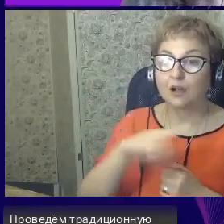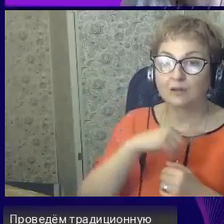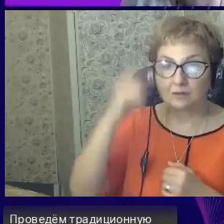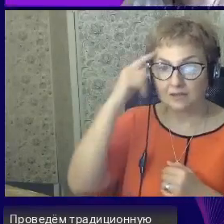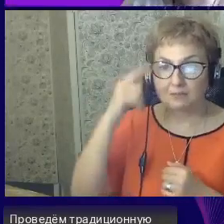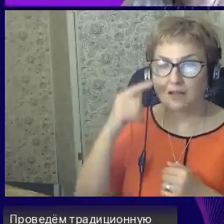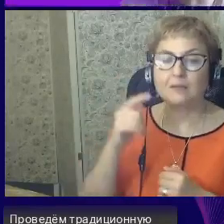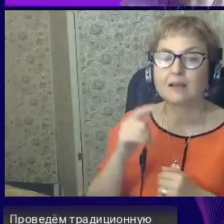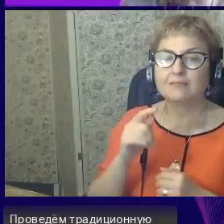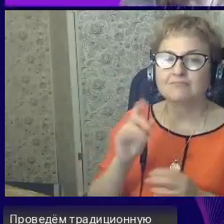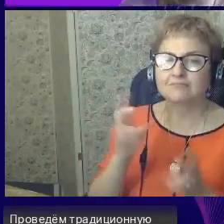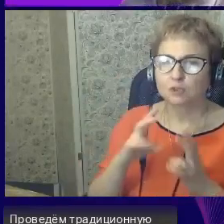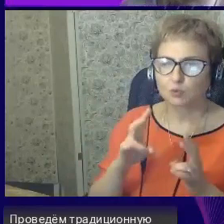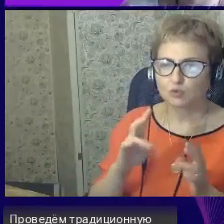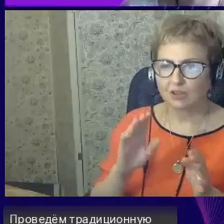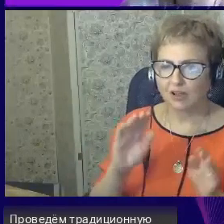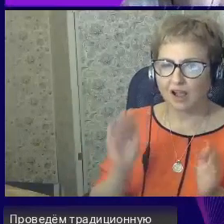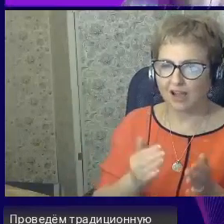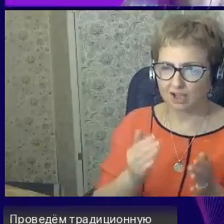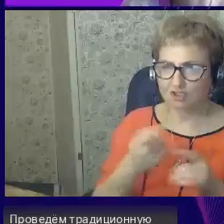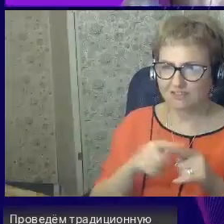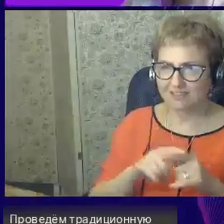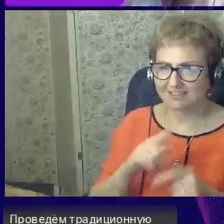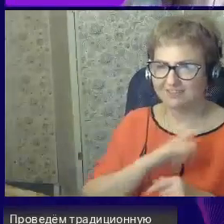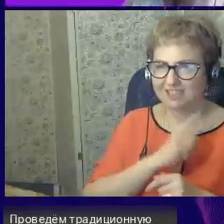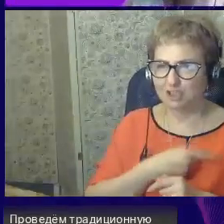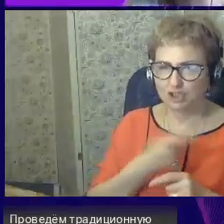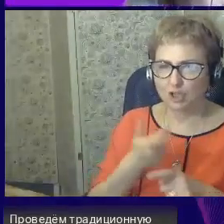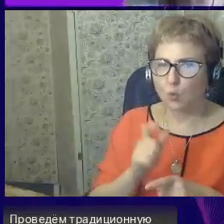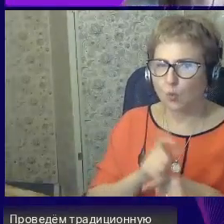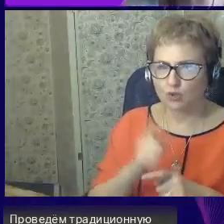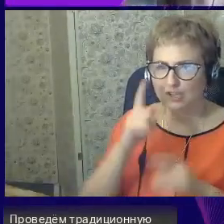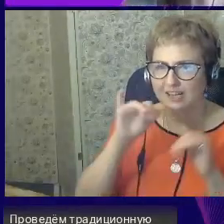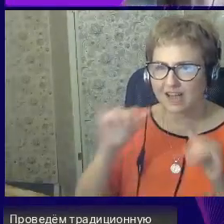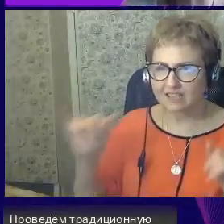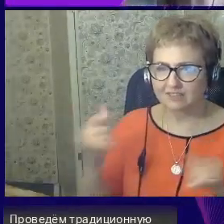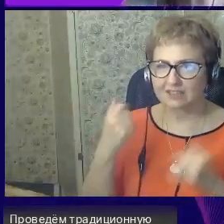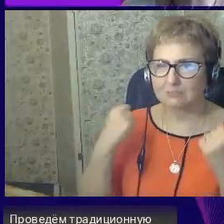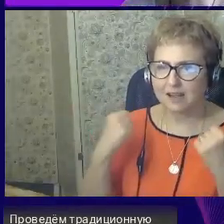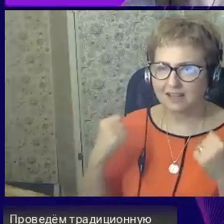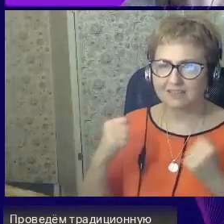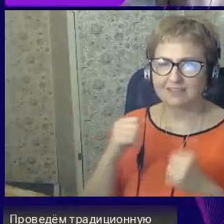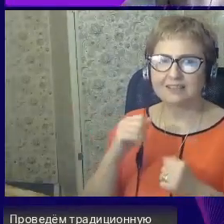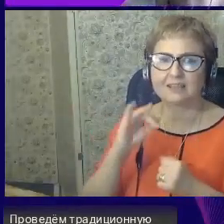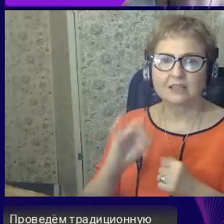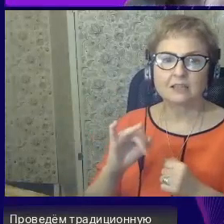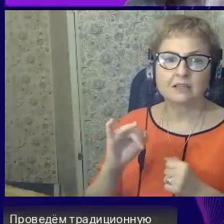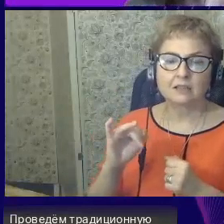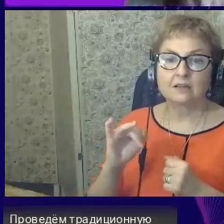мы понимаем, не стоит ограничивать этим физически, в общем, очень развитых, спортивных и